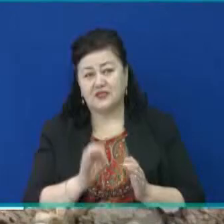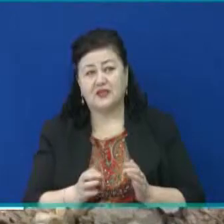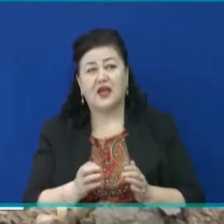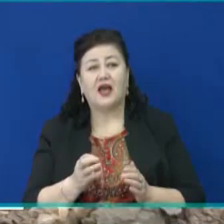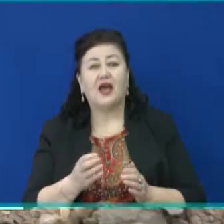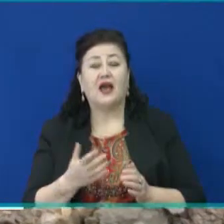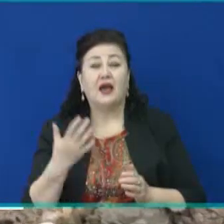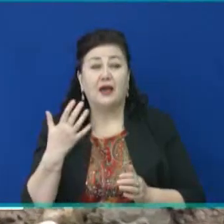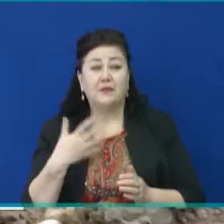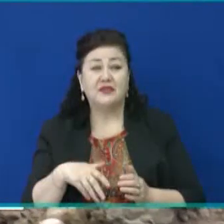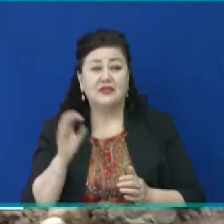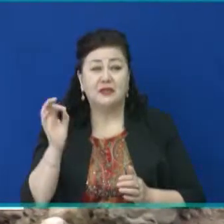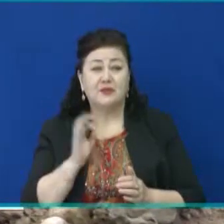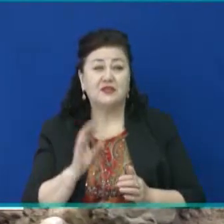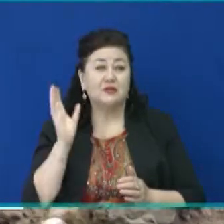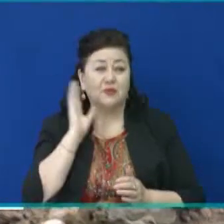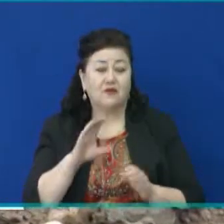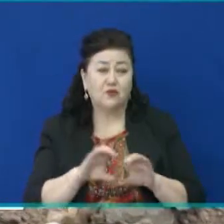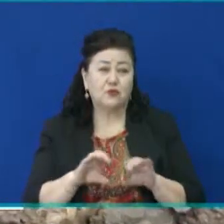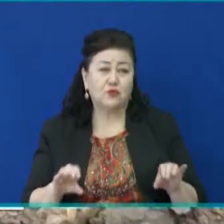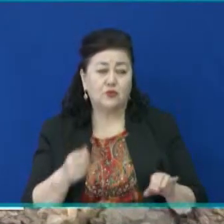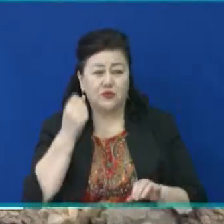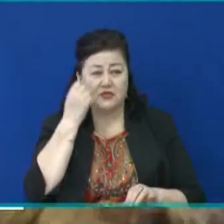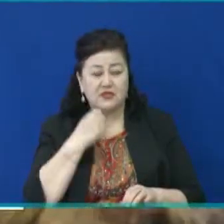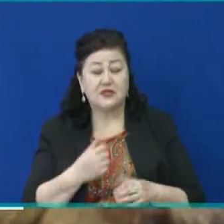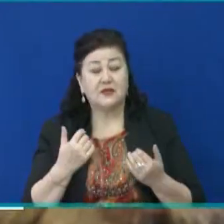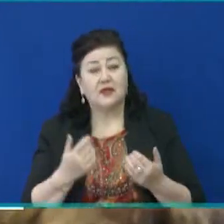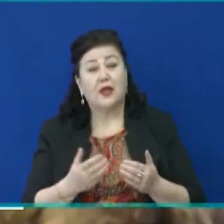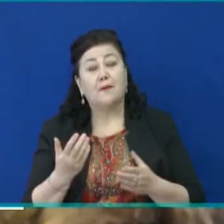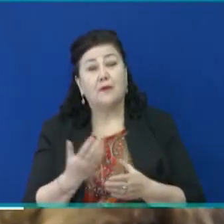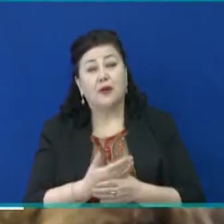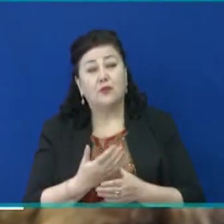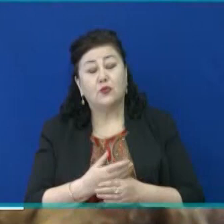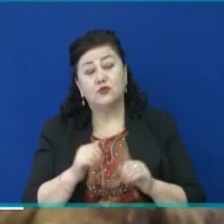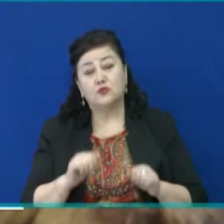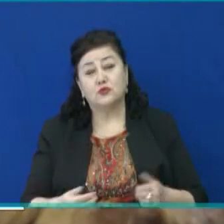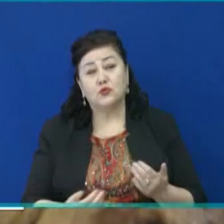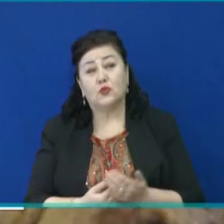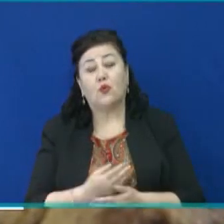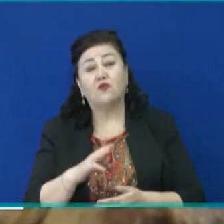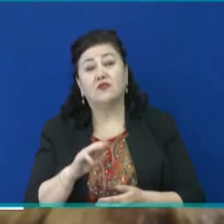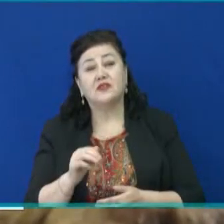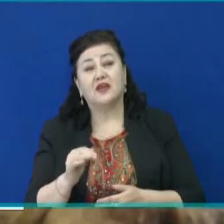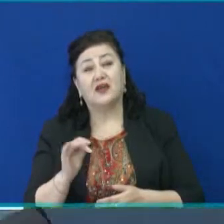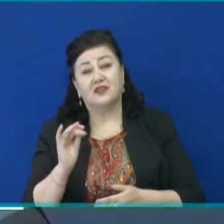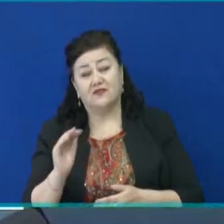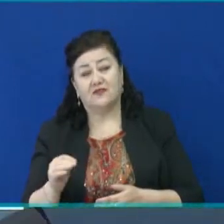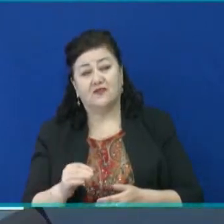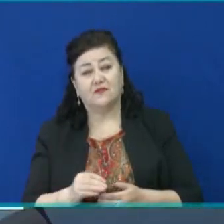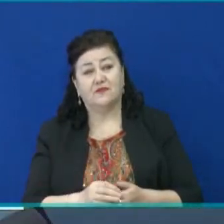водоотведения более 50%. Помочь в решении этого вопроса может переход к новой тарифной политике «Тариф в обмен на